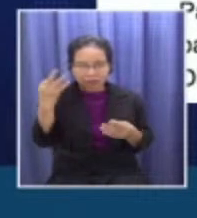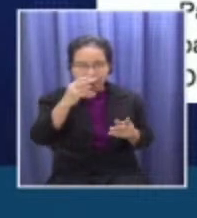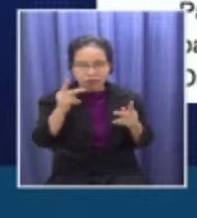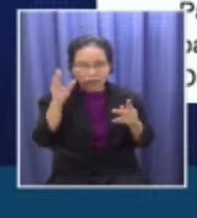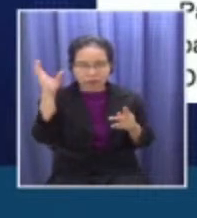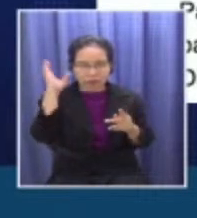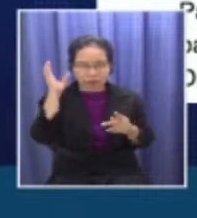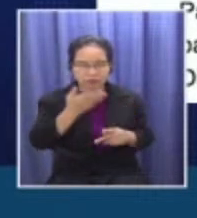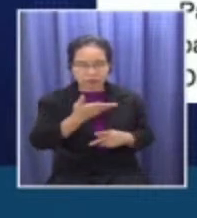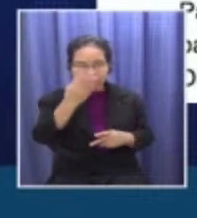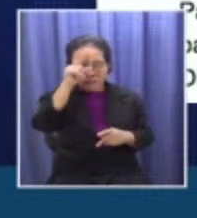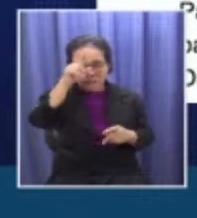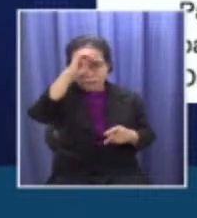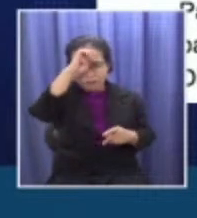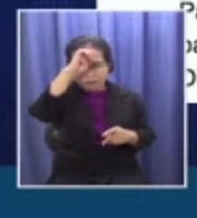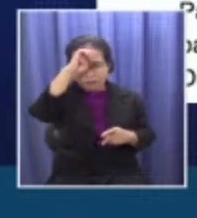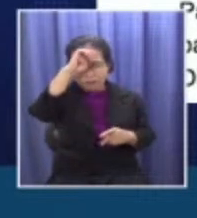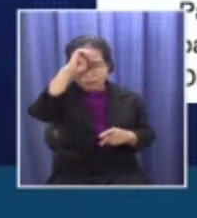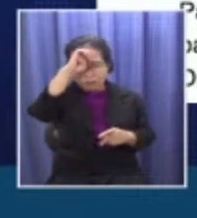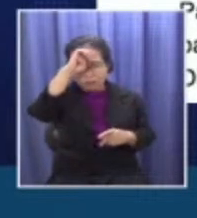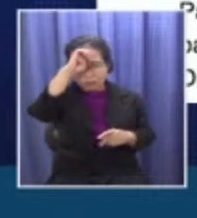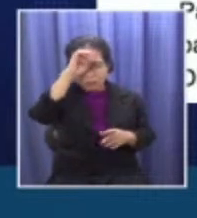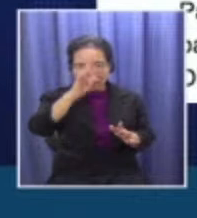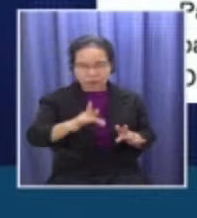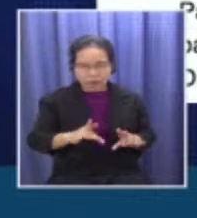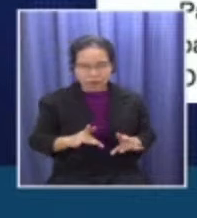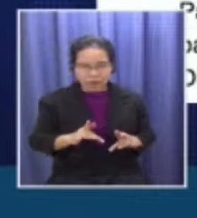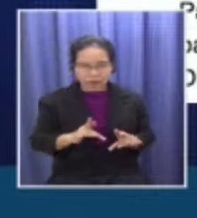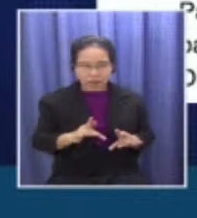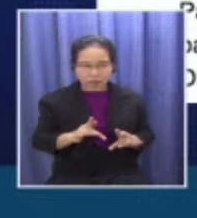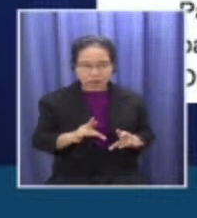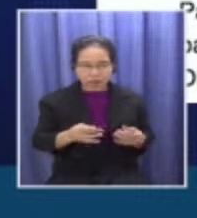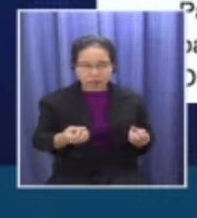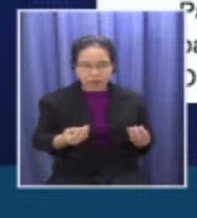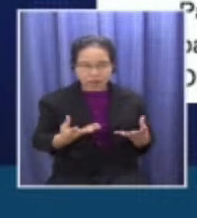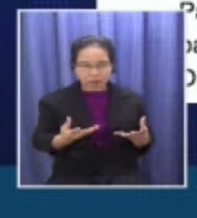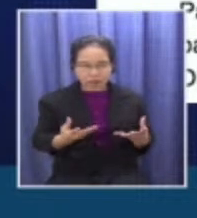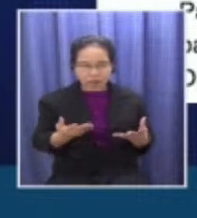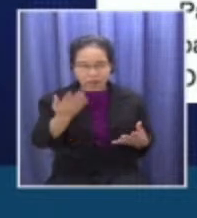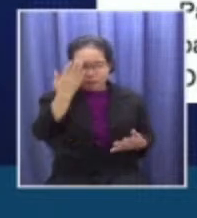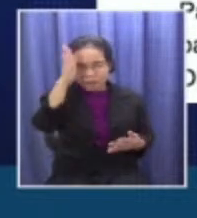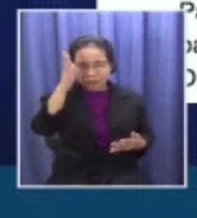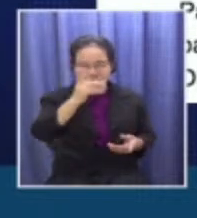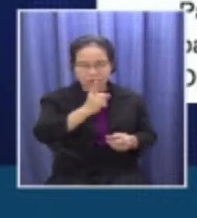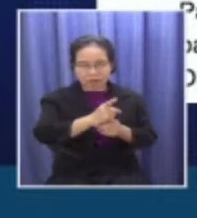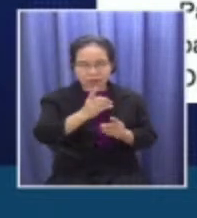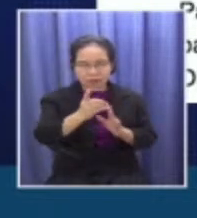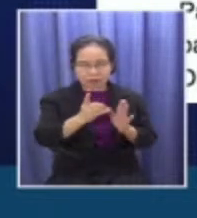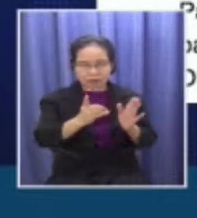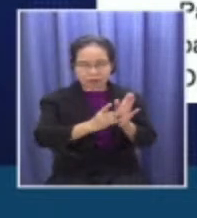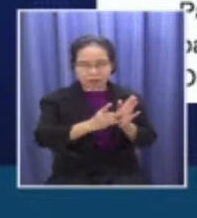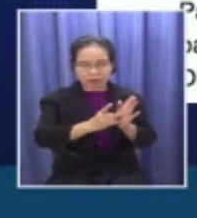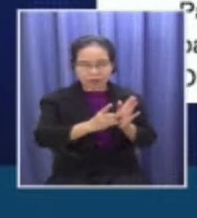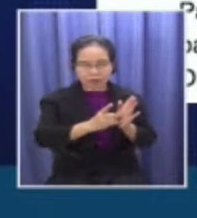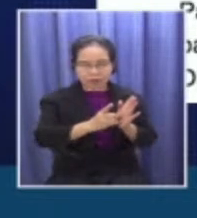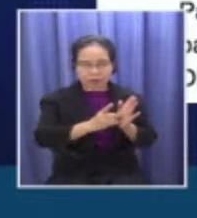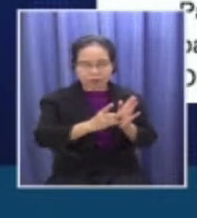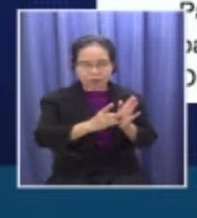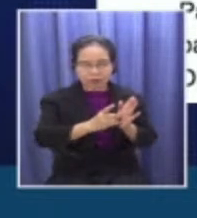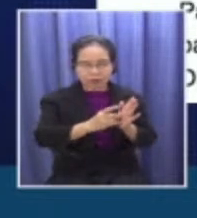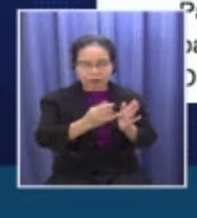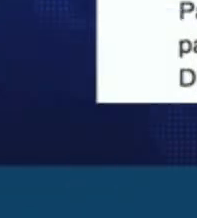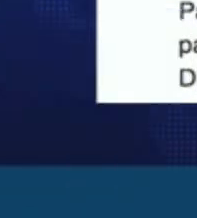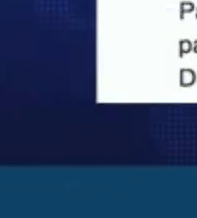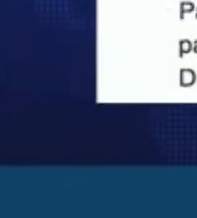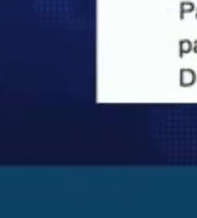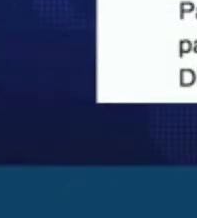a wo chane no besane ba behye nipa mu ye ncheche ne nsode ahodo mu na mane da so ne se enuanom